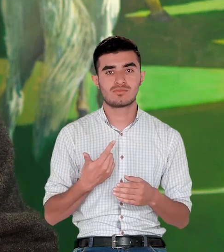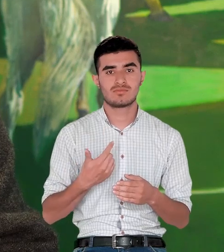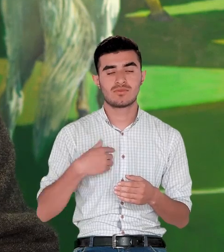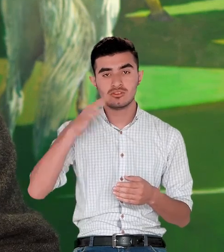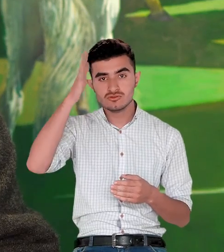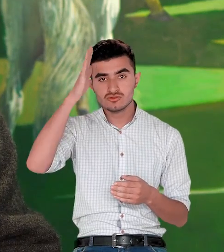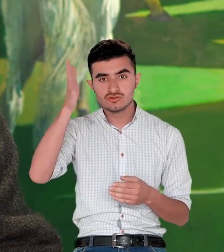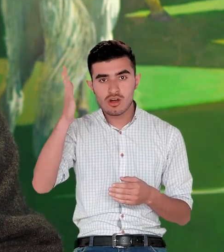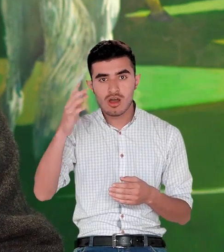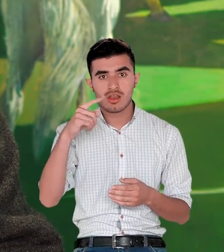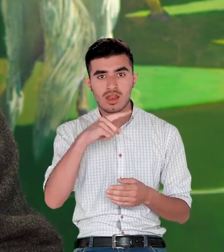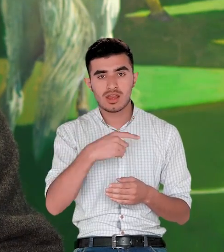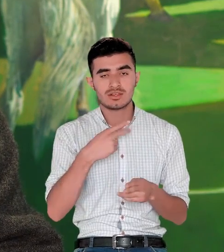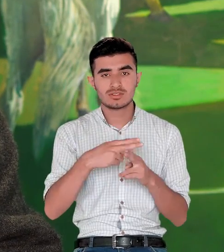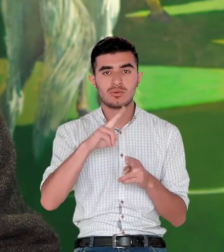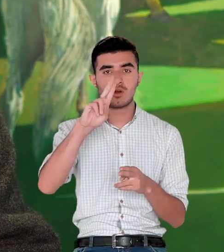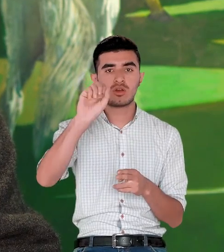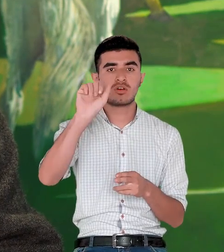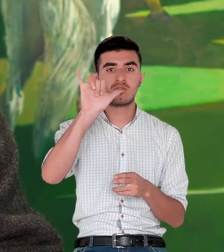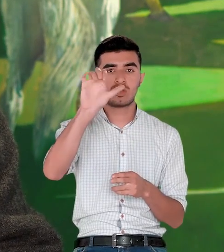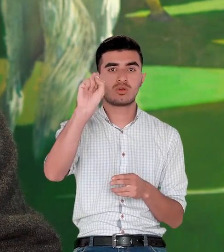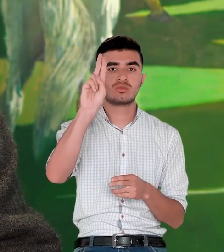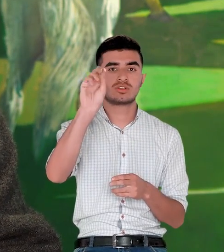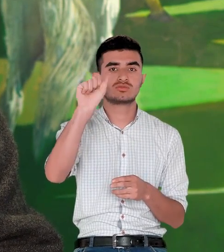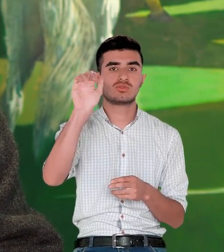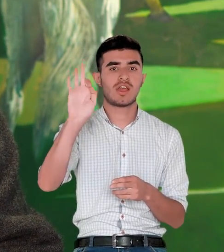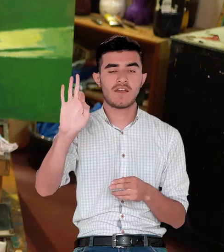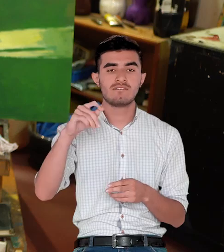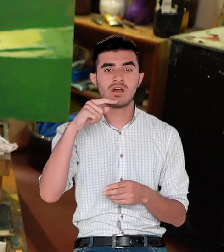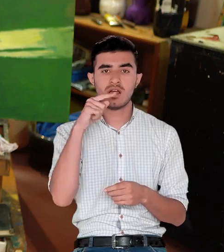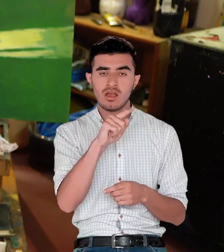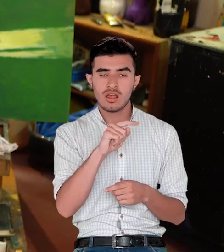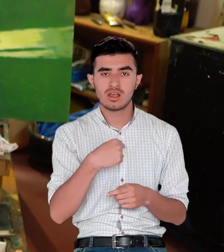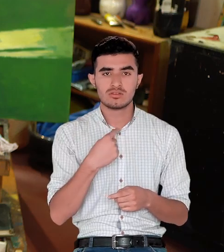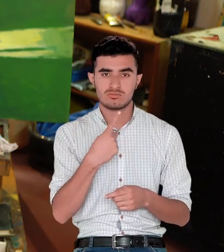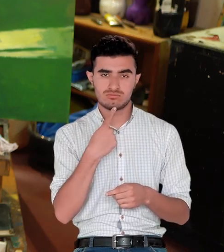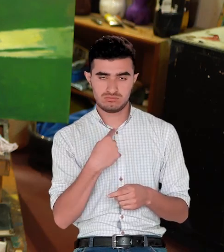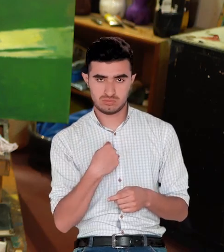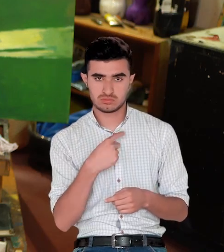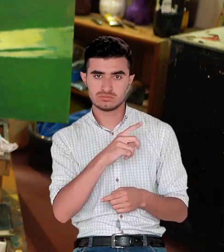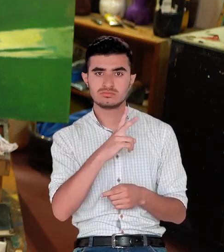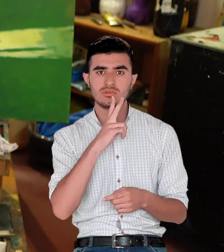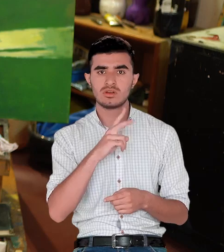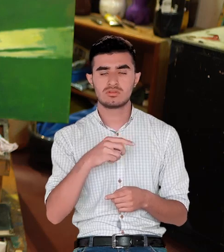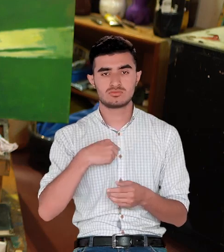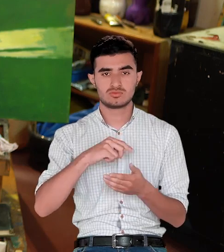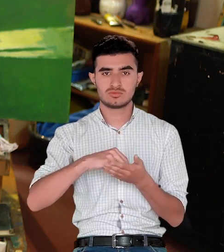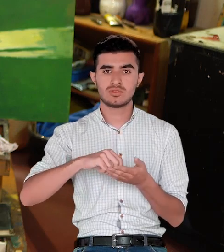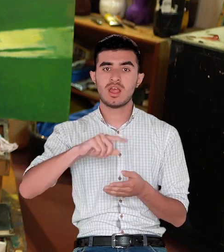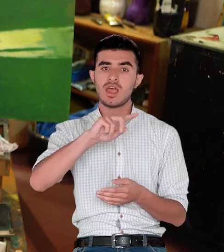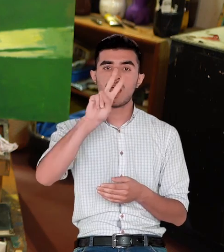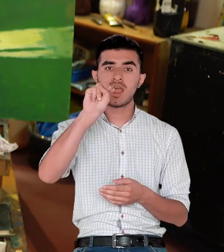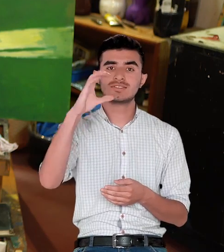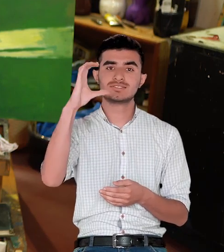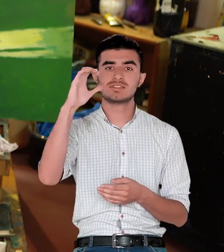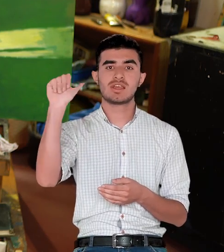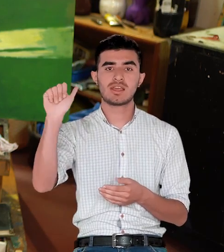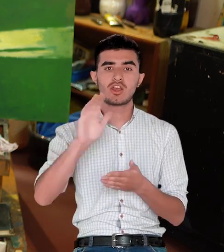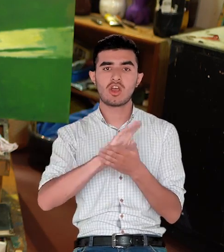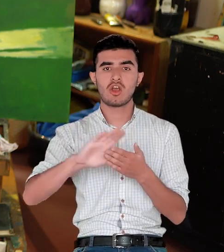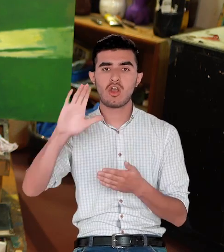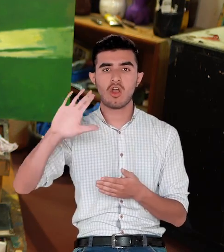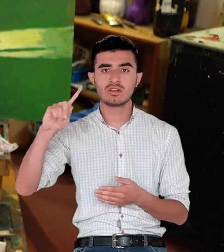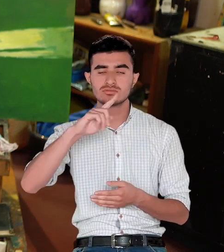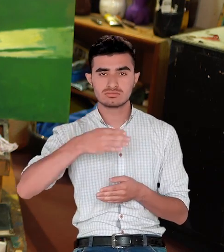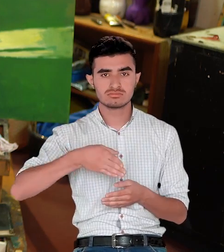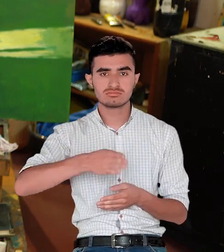تھے. انہوں نے مجھے کہا کہ تم NCA میں چلا جاؤ. پر FA کے بعد میں یہاں پر آیا NCA میں، تو